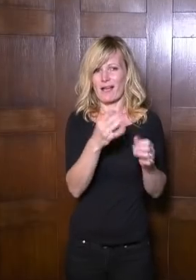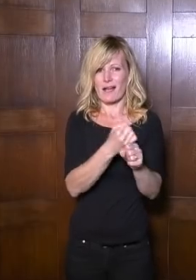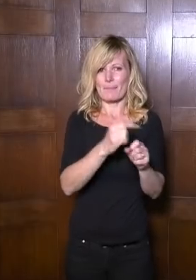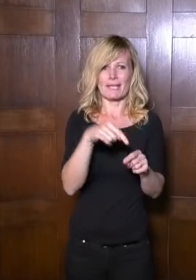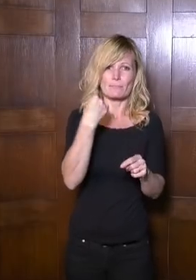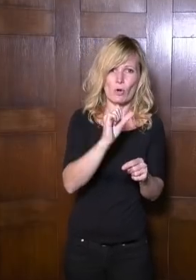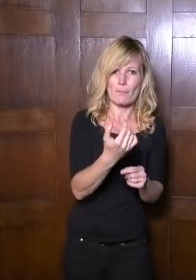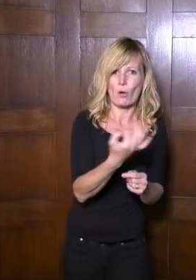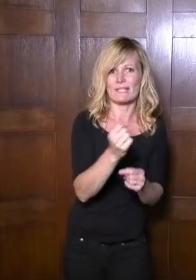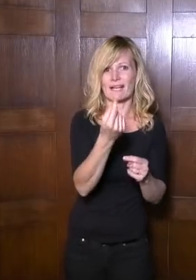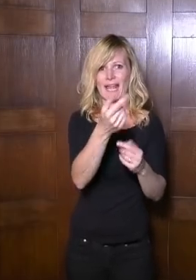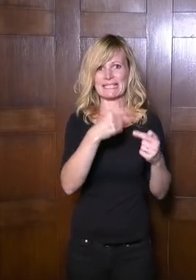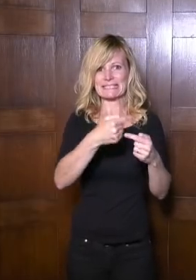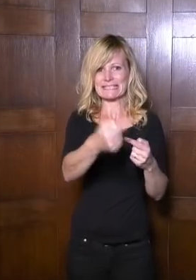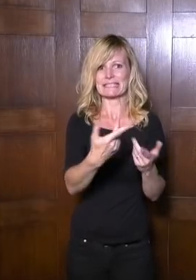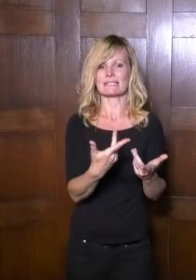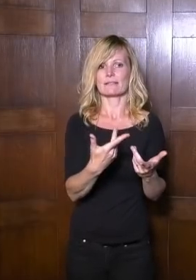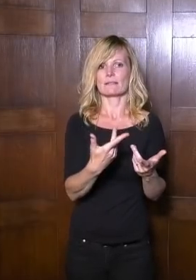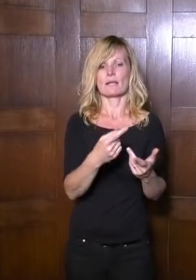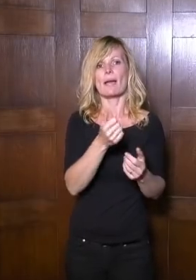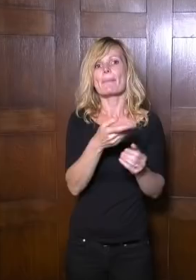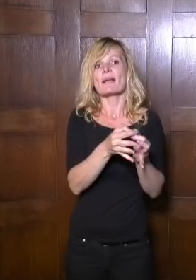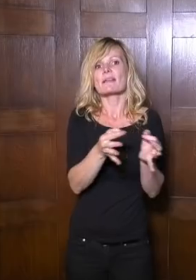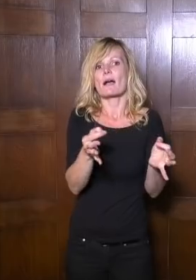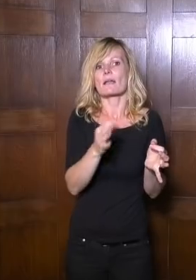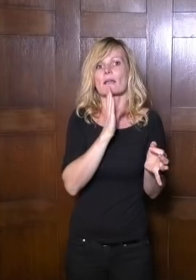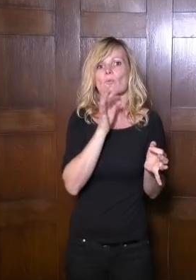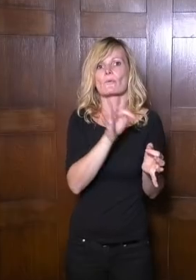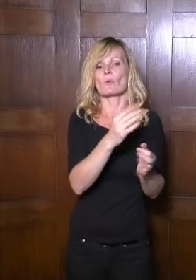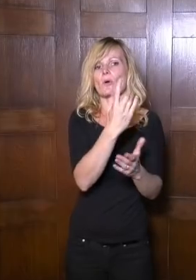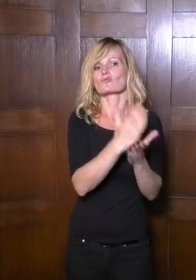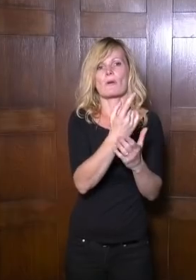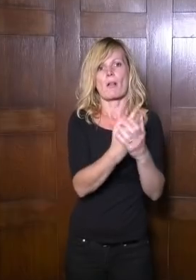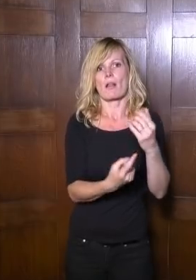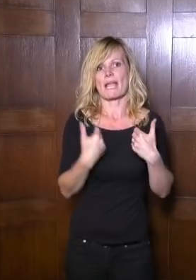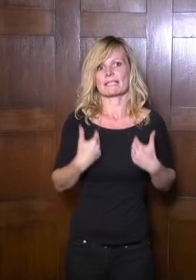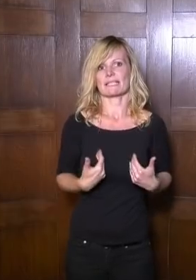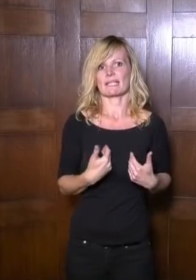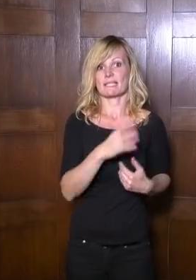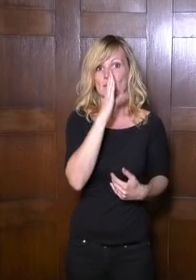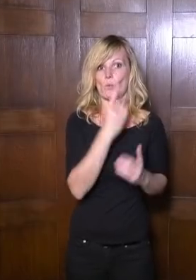sie in eine existenzielle Not zu führen. Etwas anders ist es, wenn ich an die freien Träger denke, und ich spreche jetzt hier vor allem für die